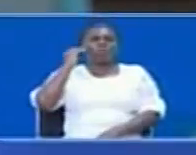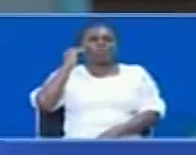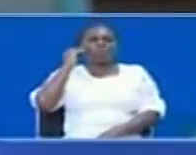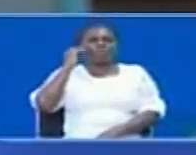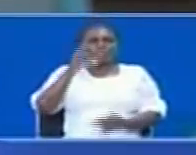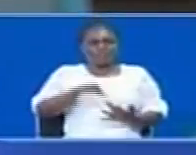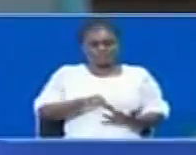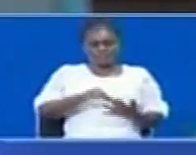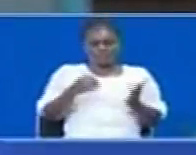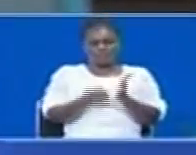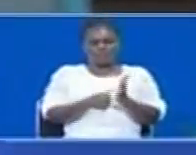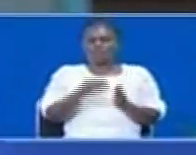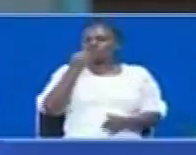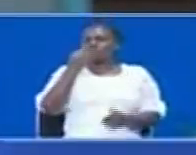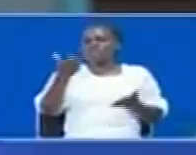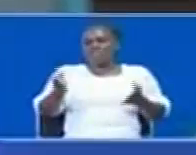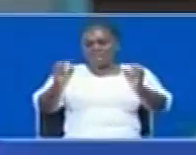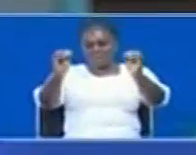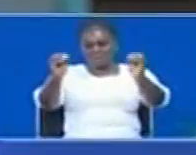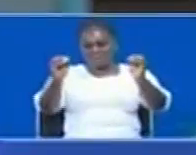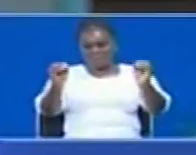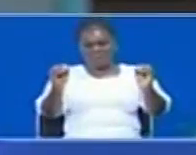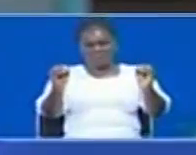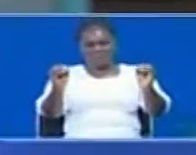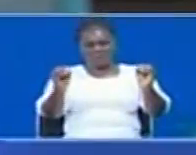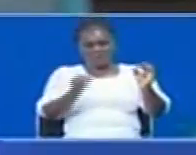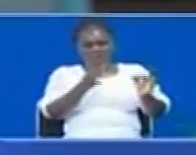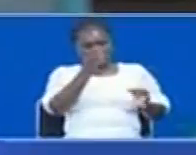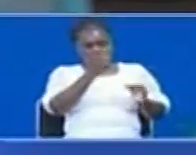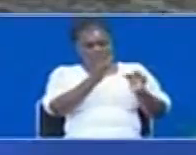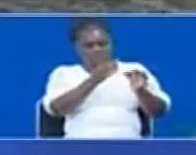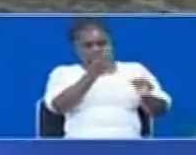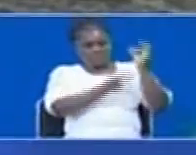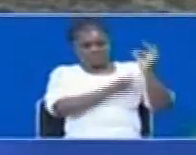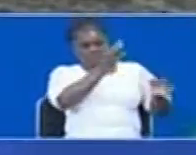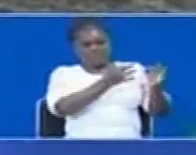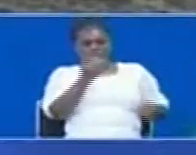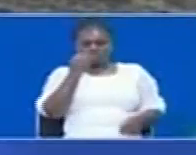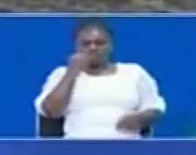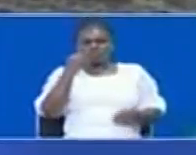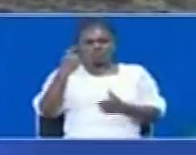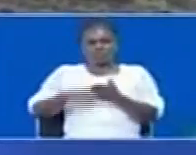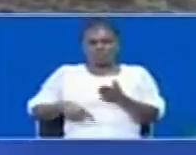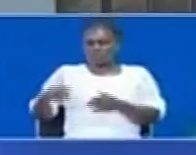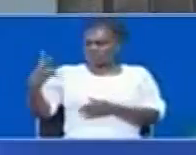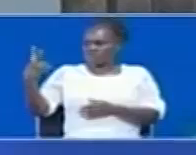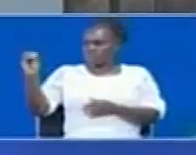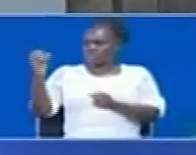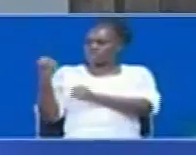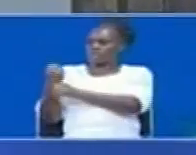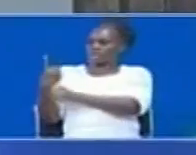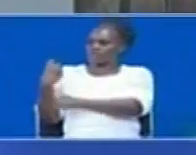ni shida, na chakula hakuna hata. Ninategemea tu ya kununua. Mwaka